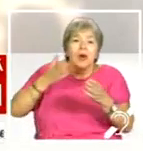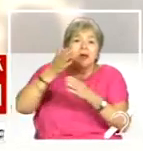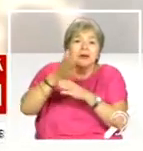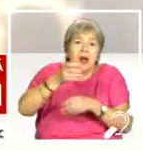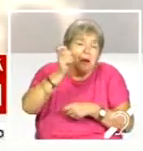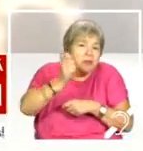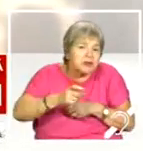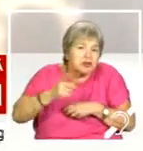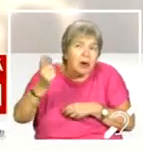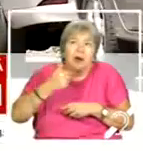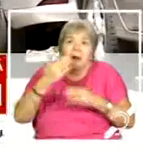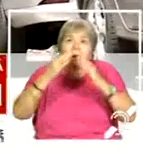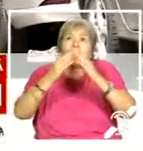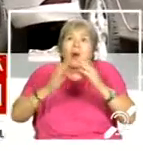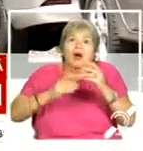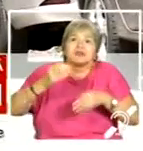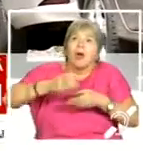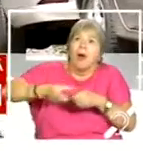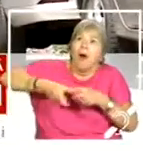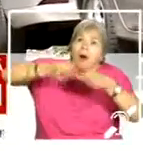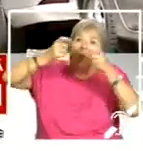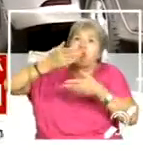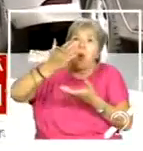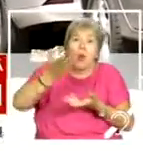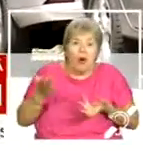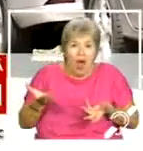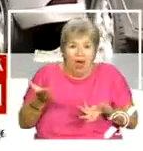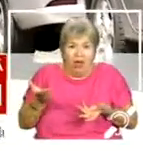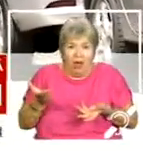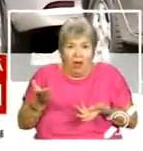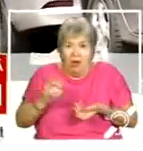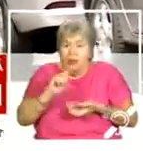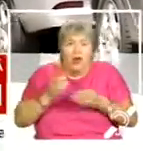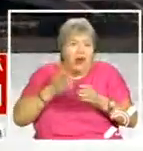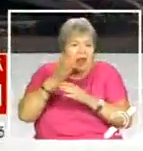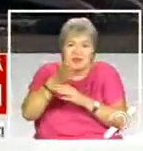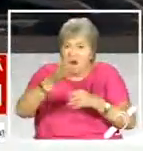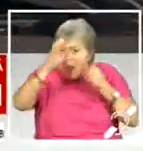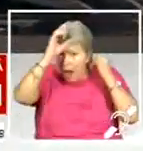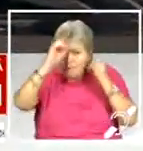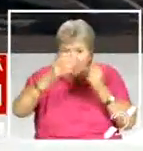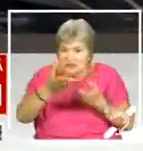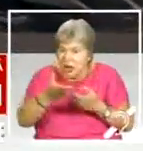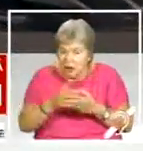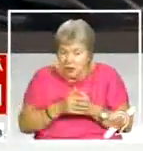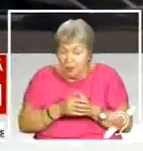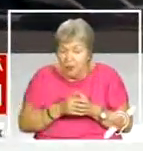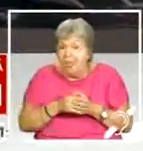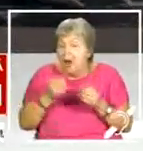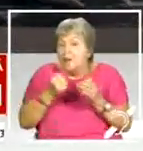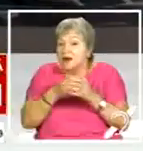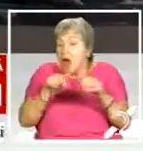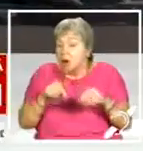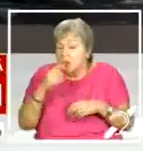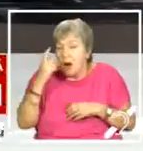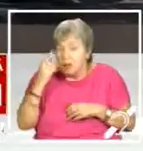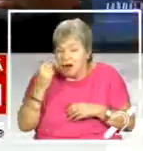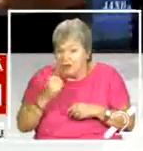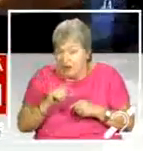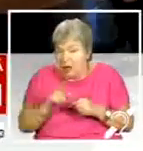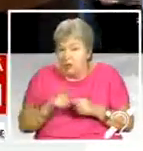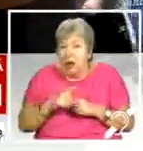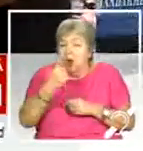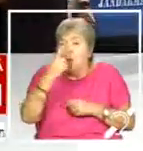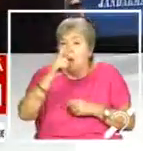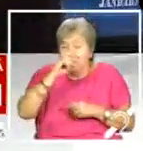care locuiesc în acest imobil. Din informații pe care avem până acum de la sus ridiciare, se pare că ar fi